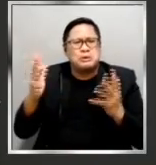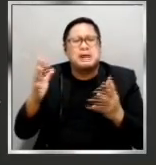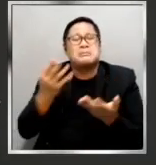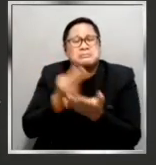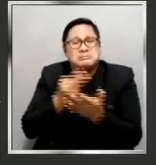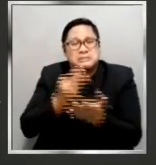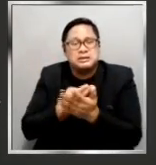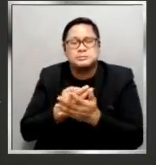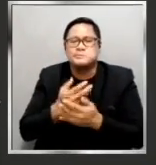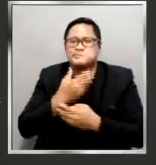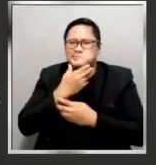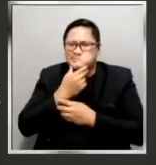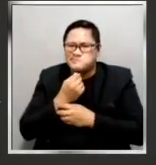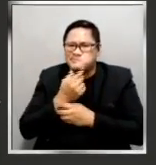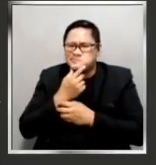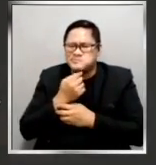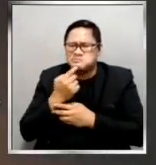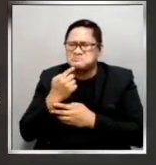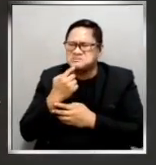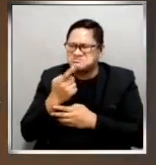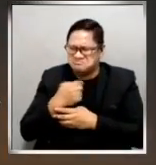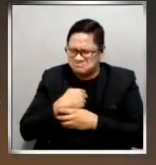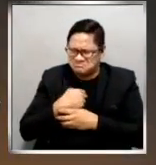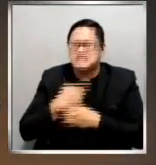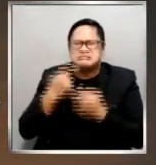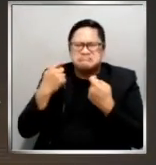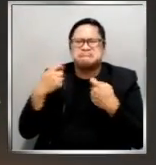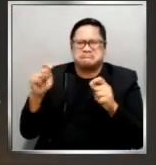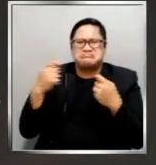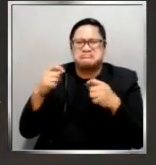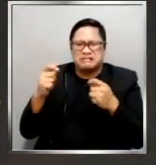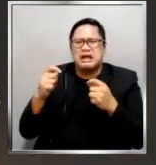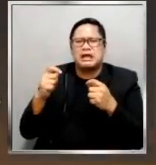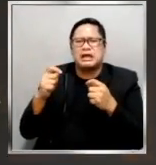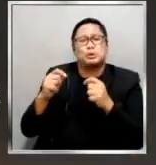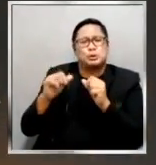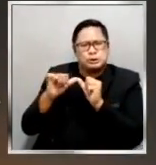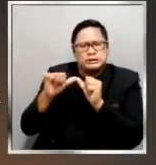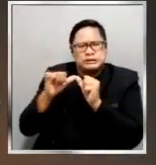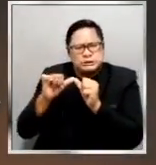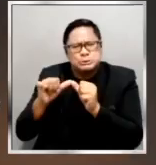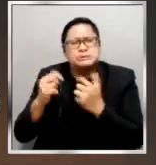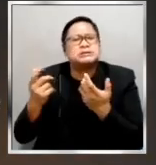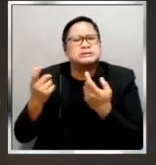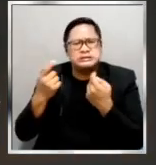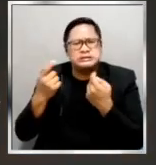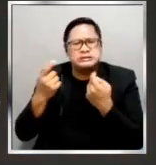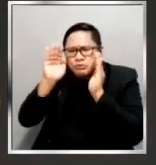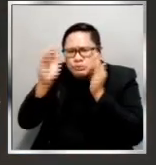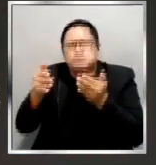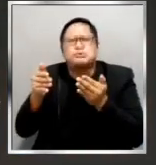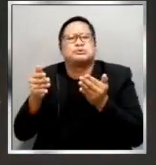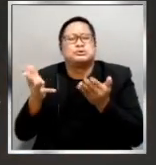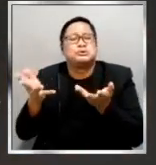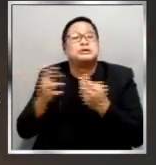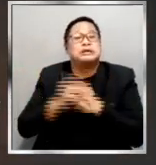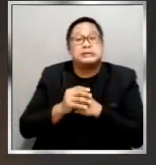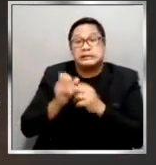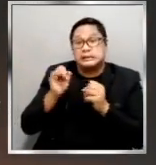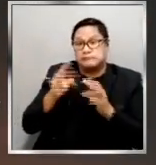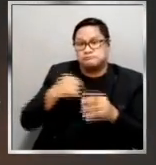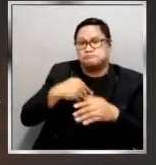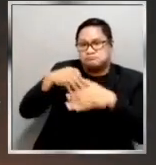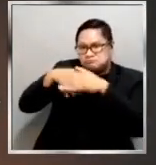ko, isubukan ko na magpursigi, subukan ko mag-focus lahat. Pag nandyan ako sa